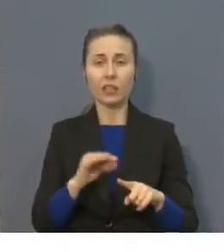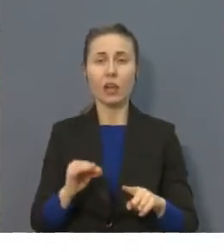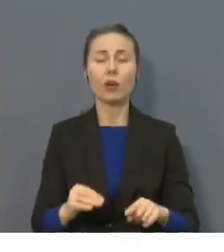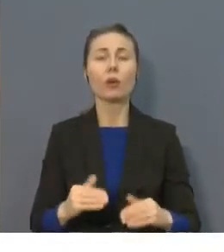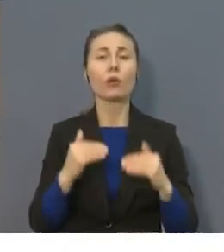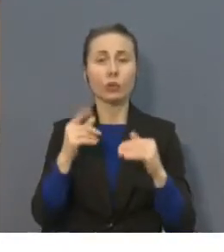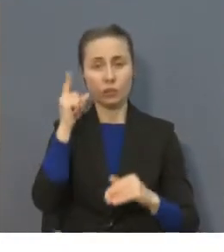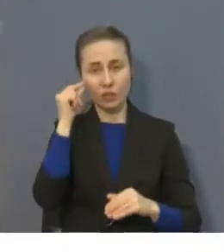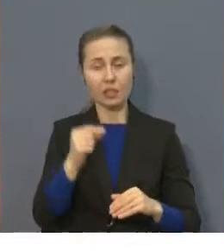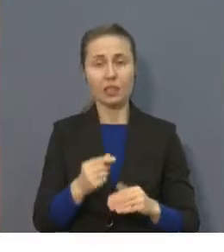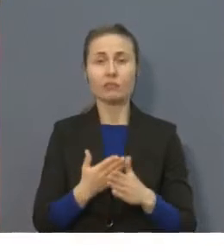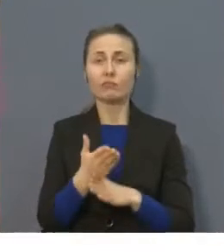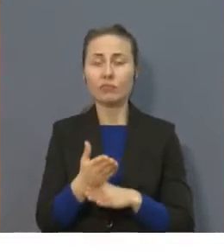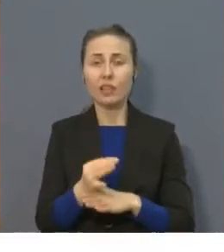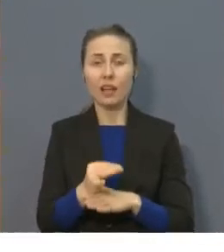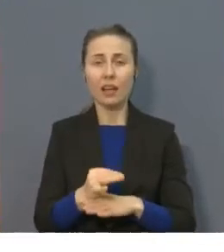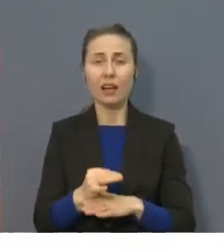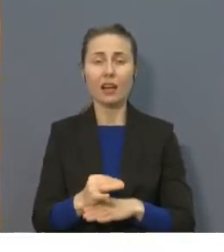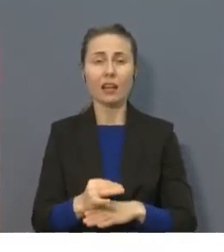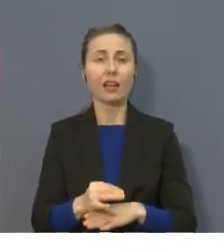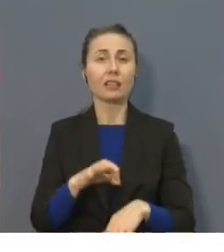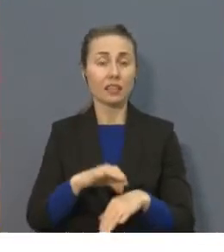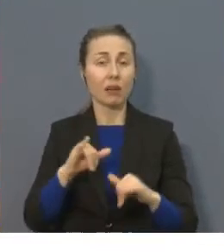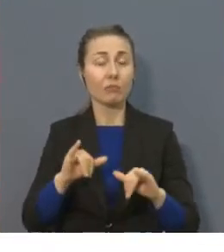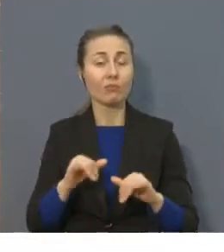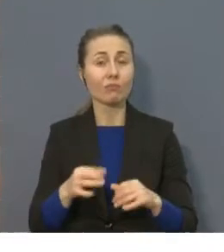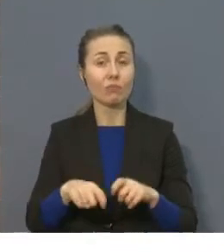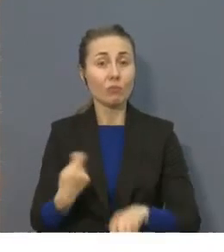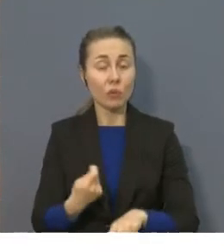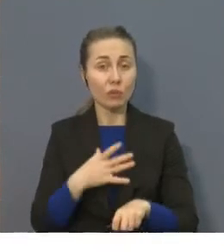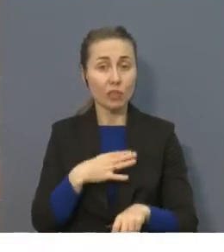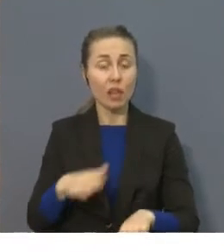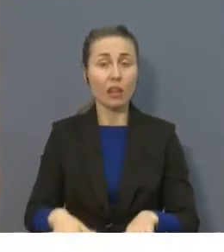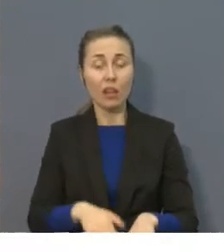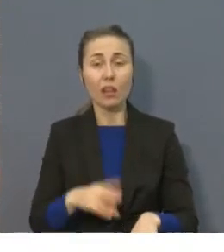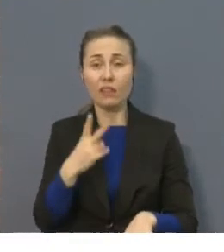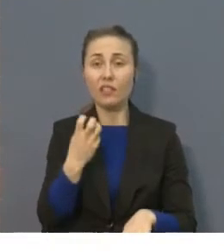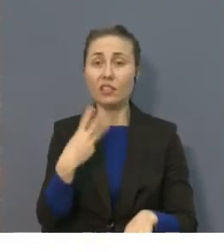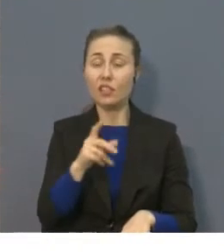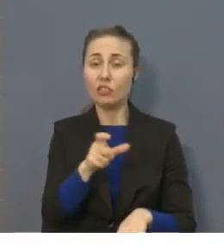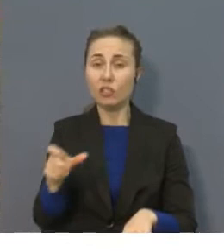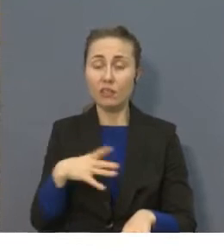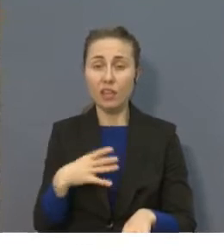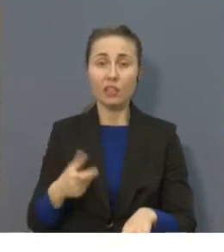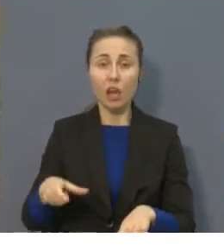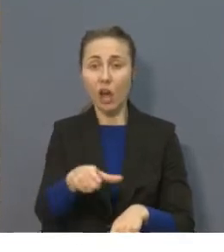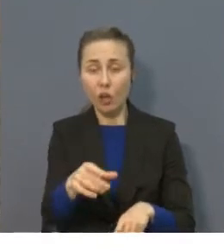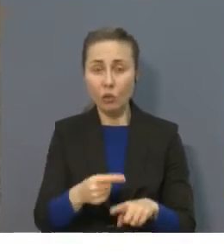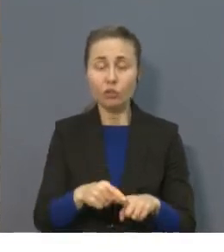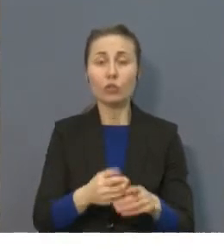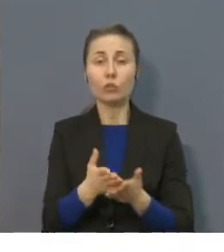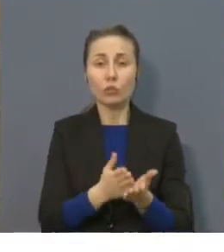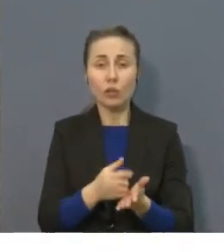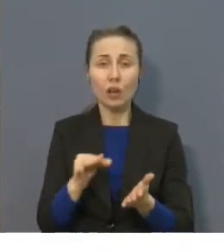жарақаттанған 230 адам травматологиялық пункттің көмегіне жүгінген. Қазіргі уақытта жол қызметтері асфальт пен тротуарларға